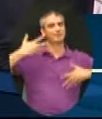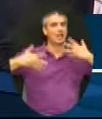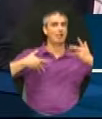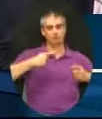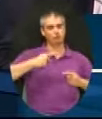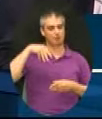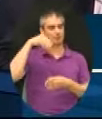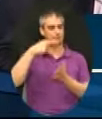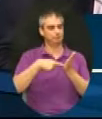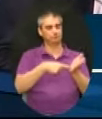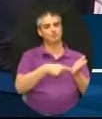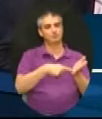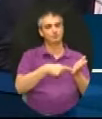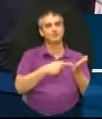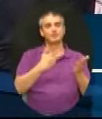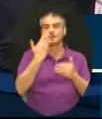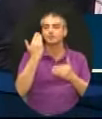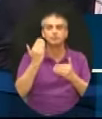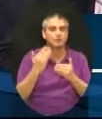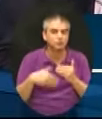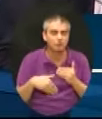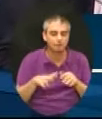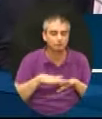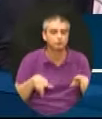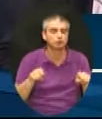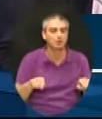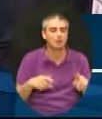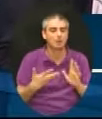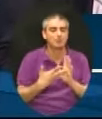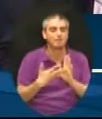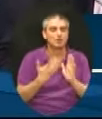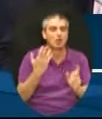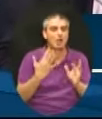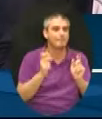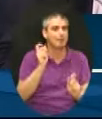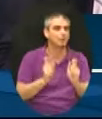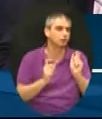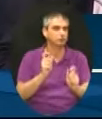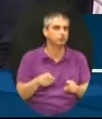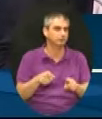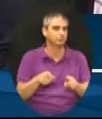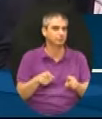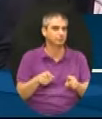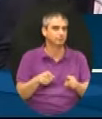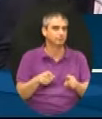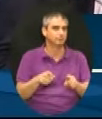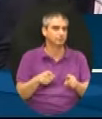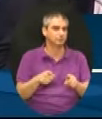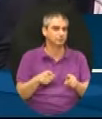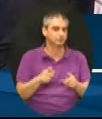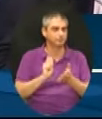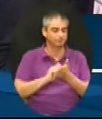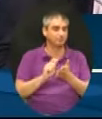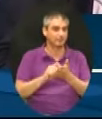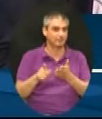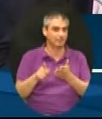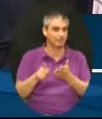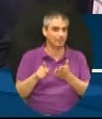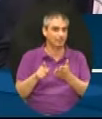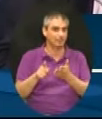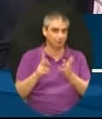אתה מצביע עליו, הוא זה בסוף שטח. תבדוק כמה משרדים,